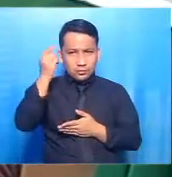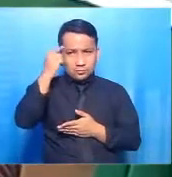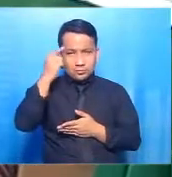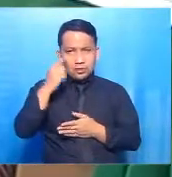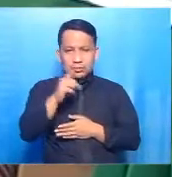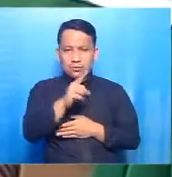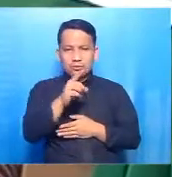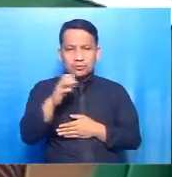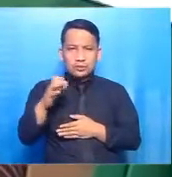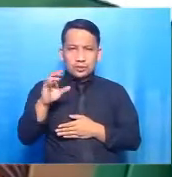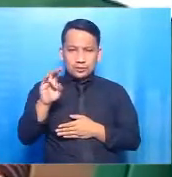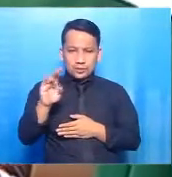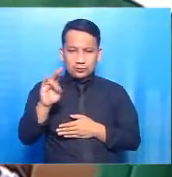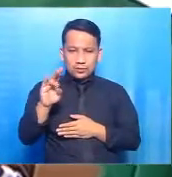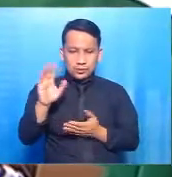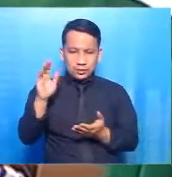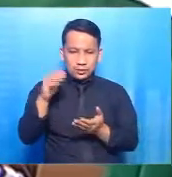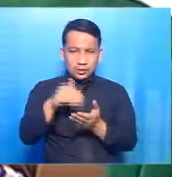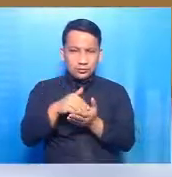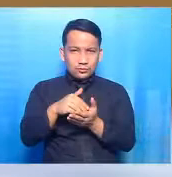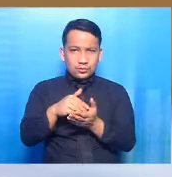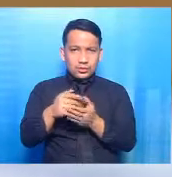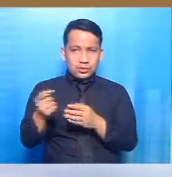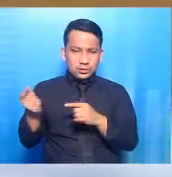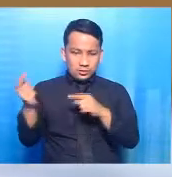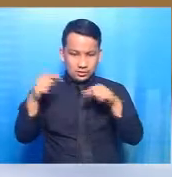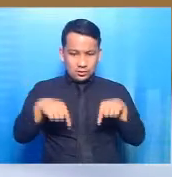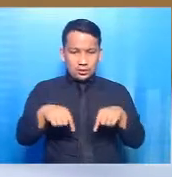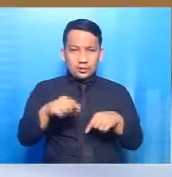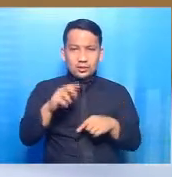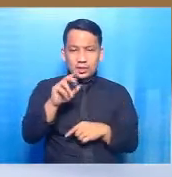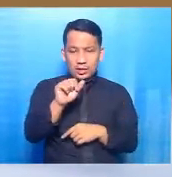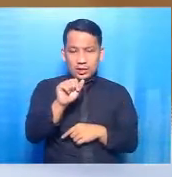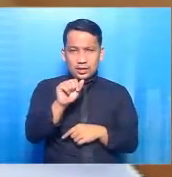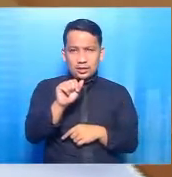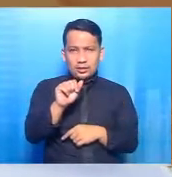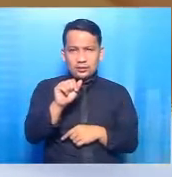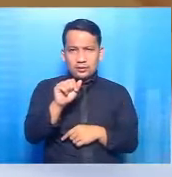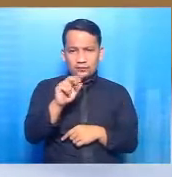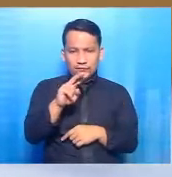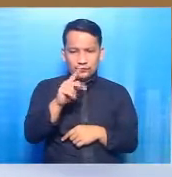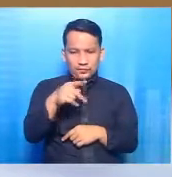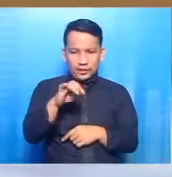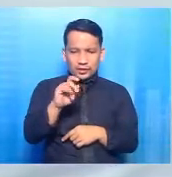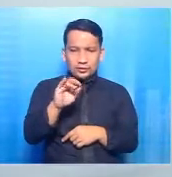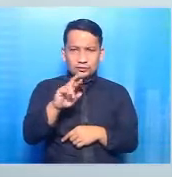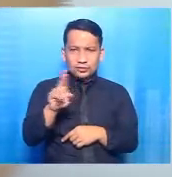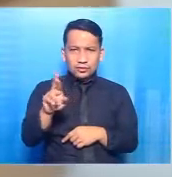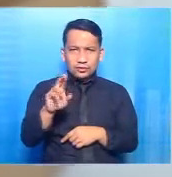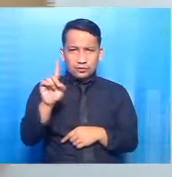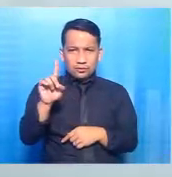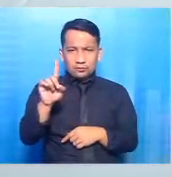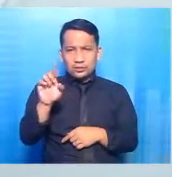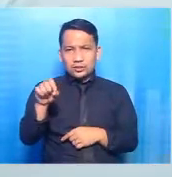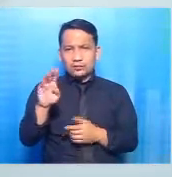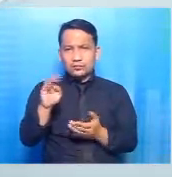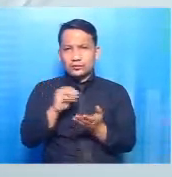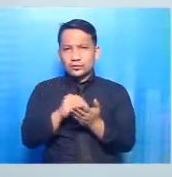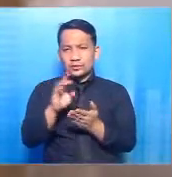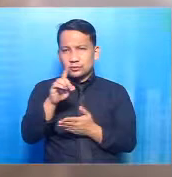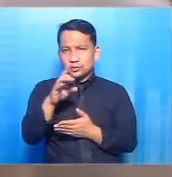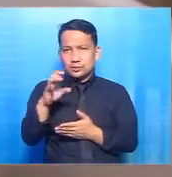ang 117,000 Pfizer vaccines at 4.5 million doses ng AstraZeneca vaccines mula sa COVAX